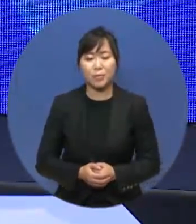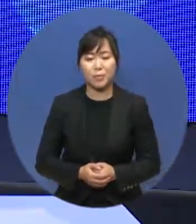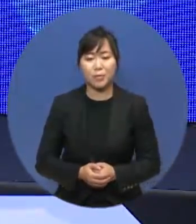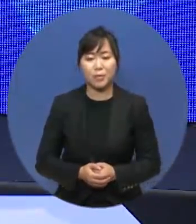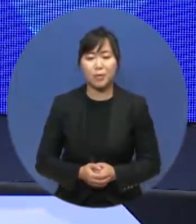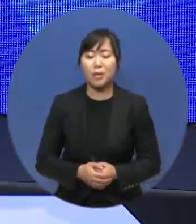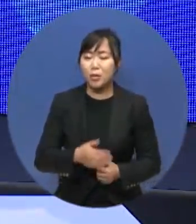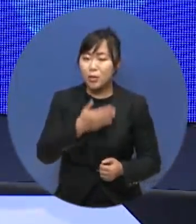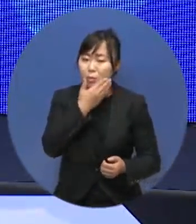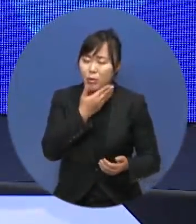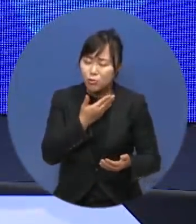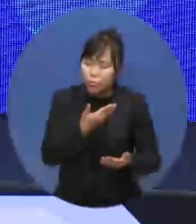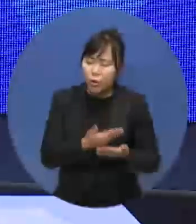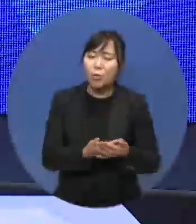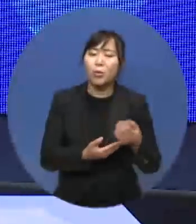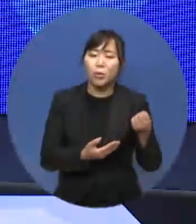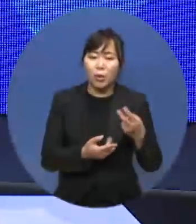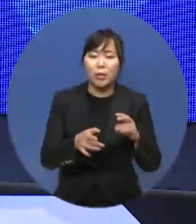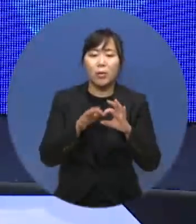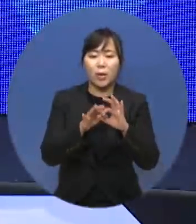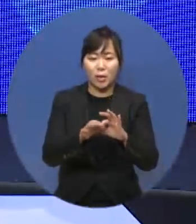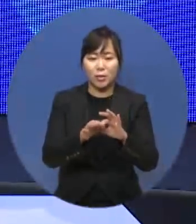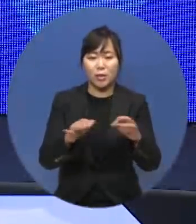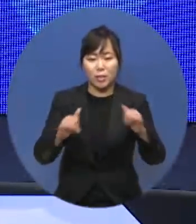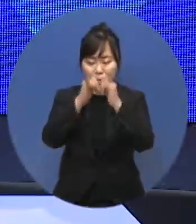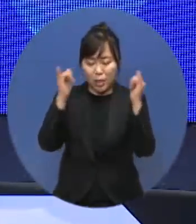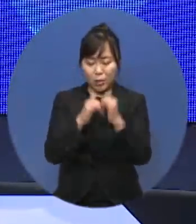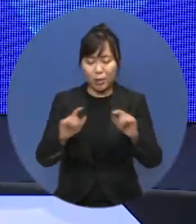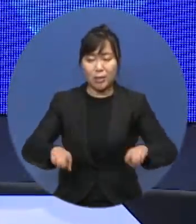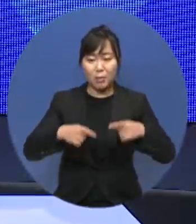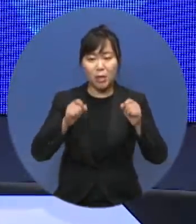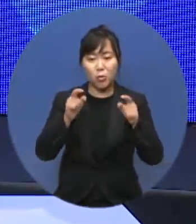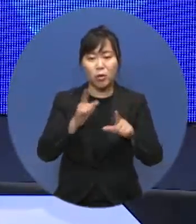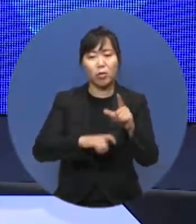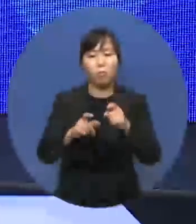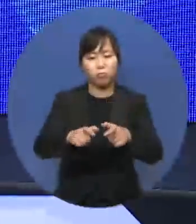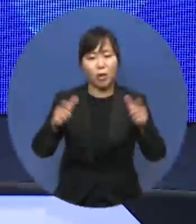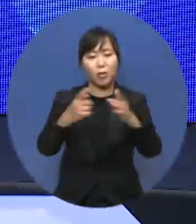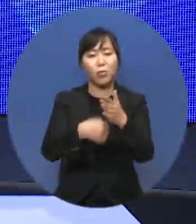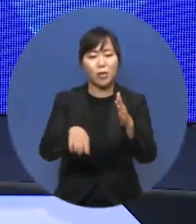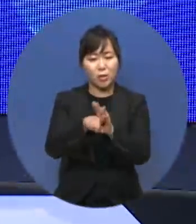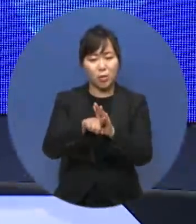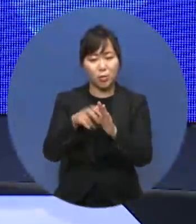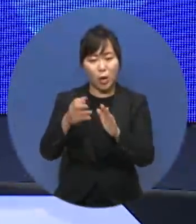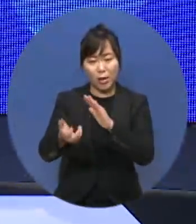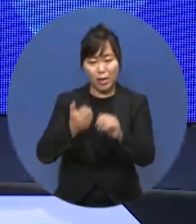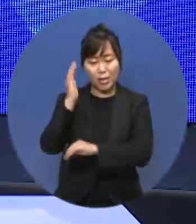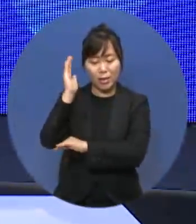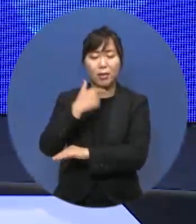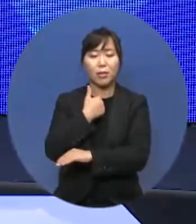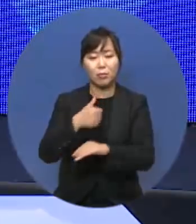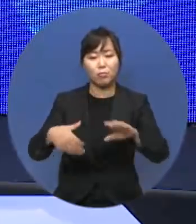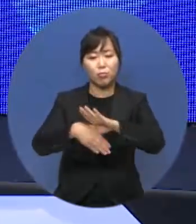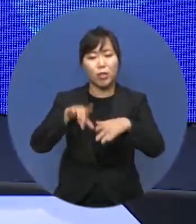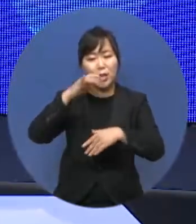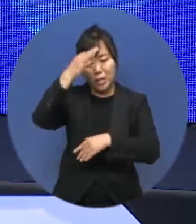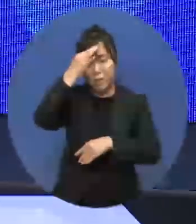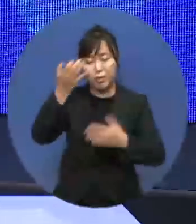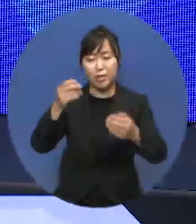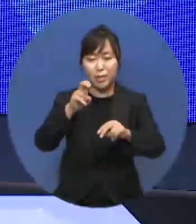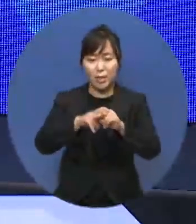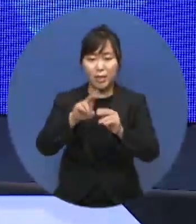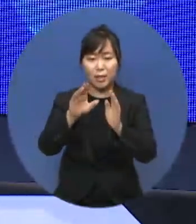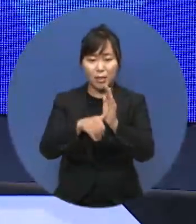그래서 중요한 일이고 이러한 것들에 대해서 이제 사회 참여 기회를 더 확대할 수 있기 위해서 그리고 앞에서 얘기하셨던 문화예술 일자리에 있어서는 정말